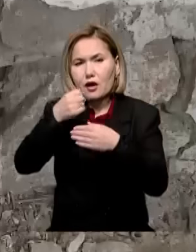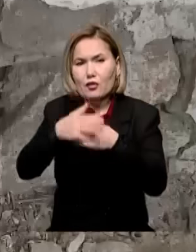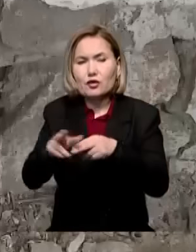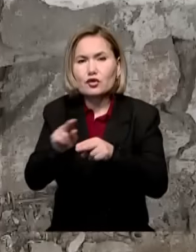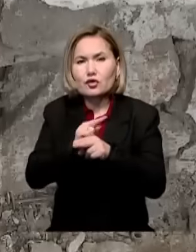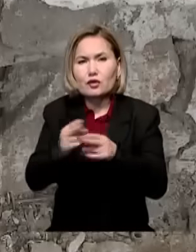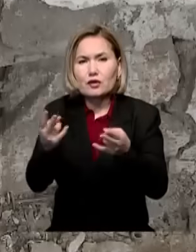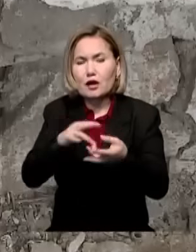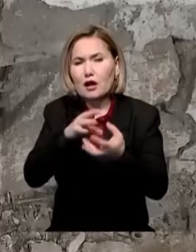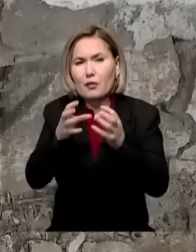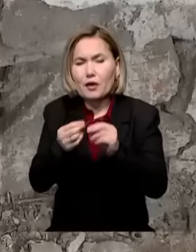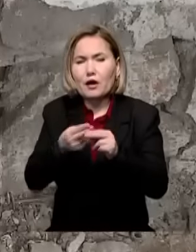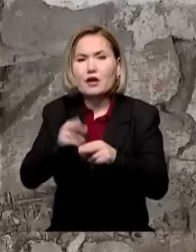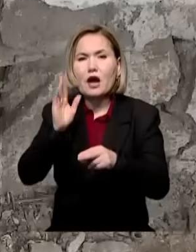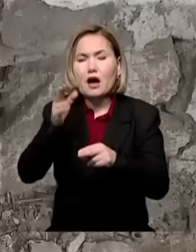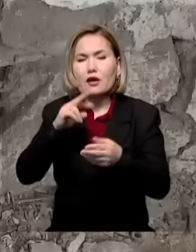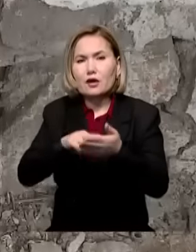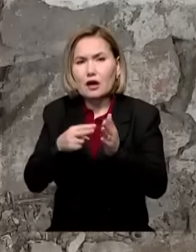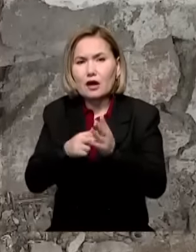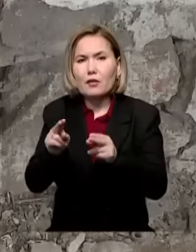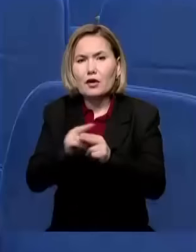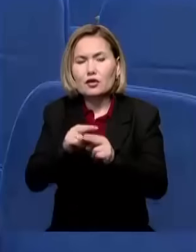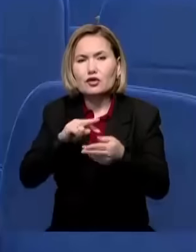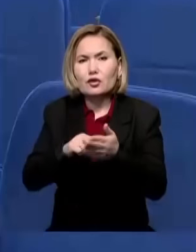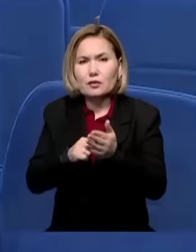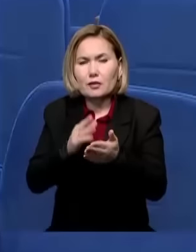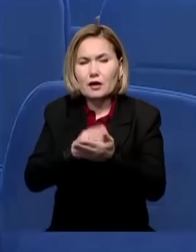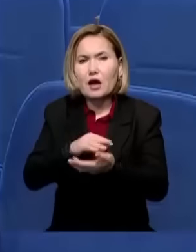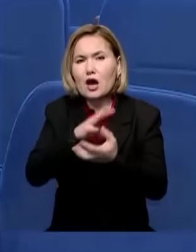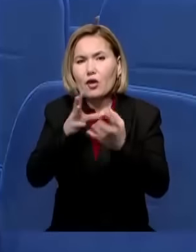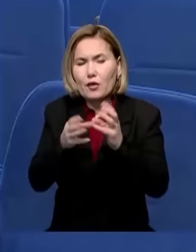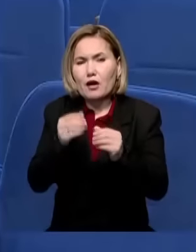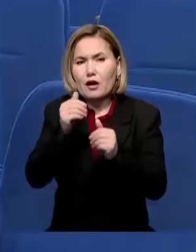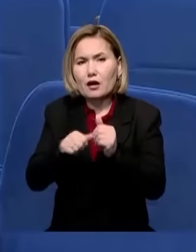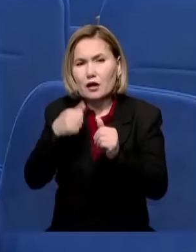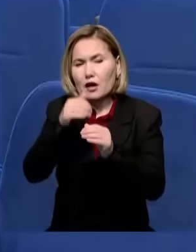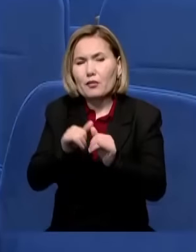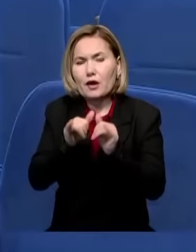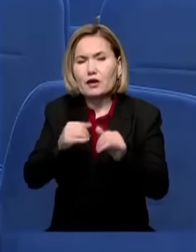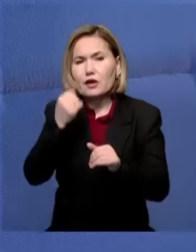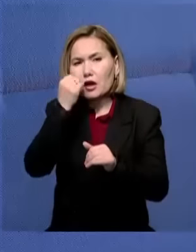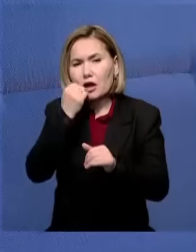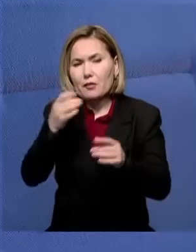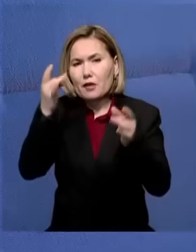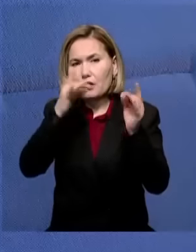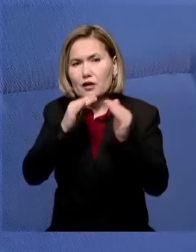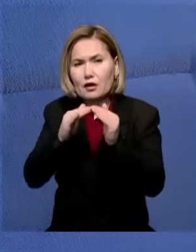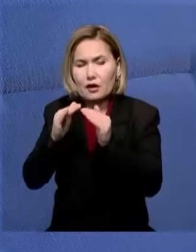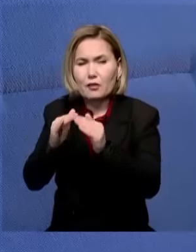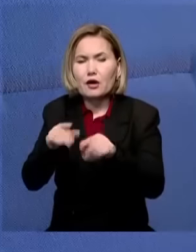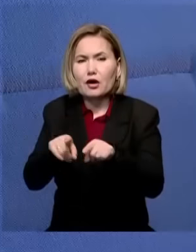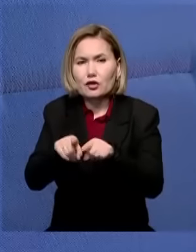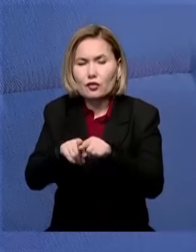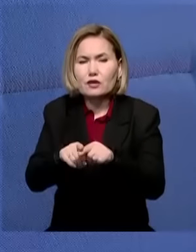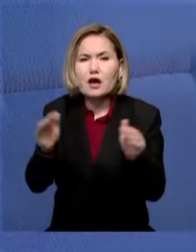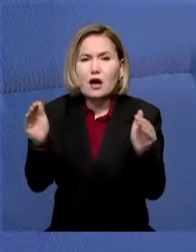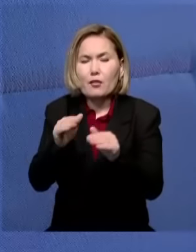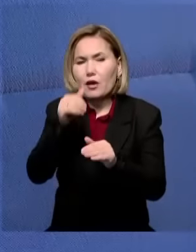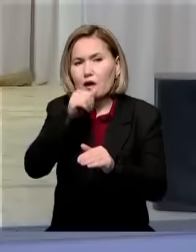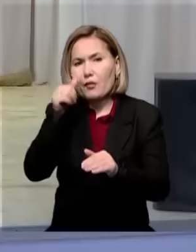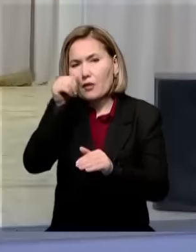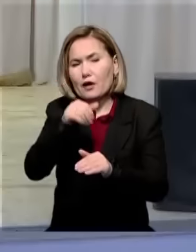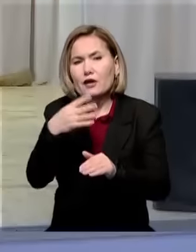қажет етеді. Ал оларды алдағы жылдары жаңарту жоспарланған. Жалпы жыл санап өңірде осында ескірген өнер ошақтары азайып келеді. Мәселен, былтыр